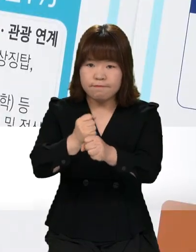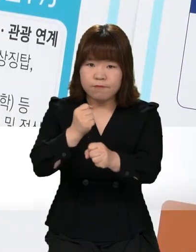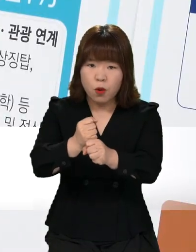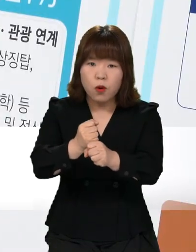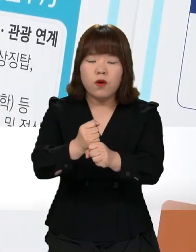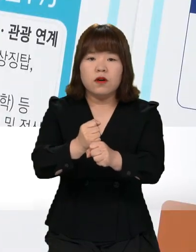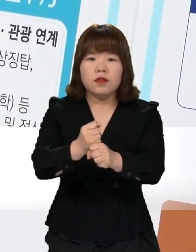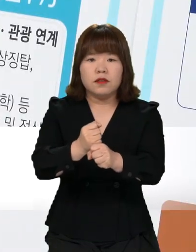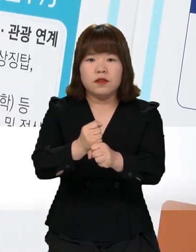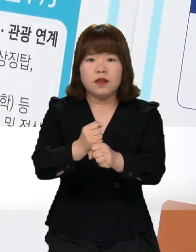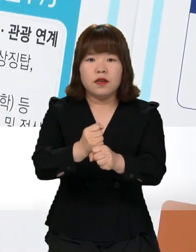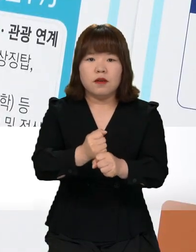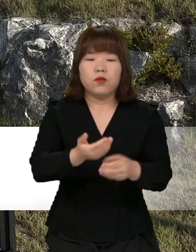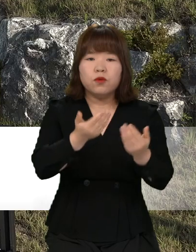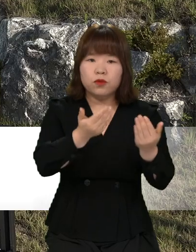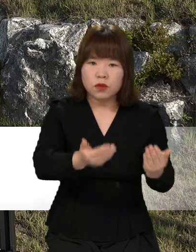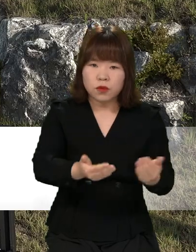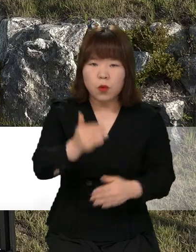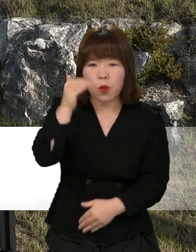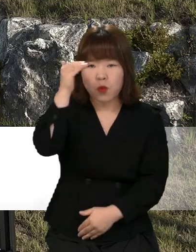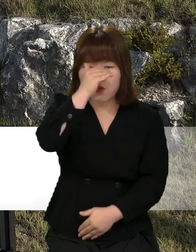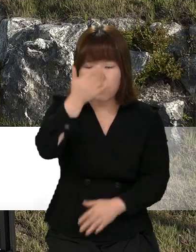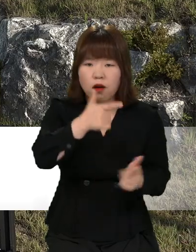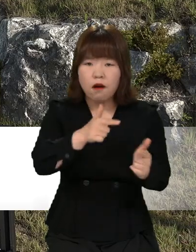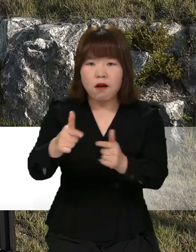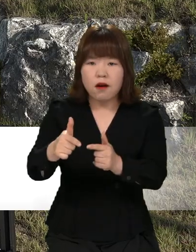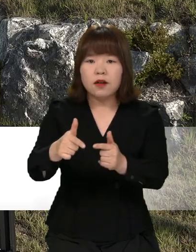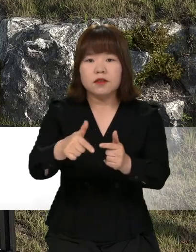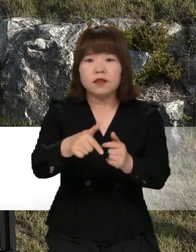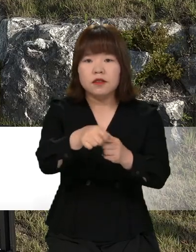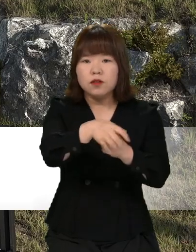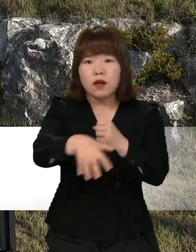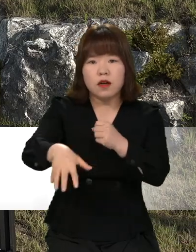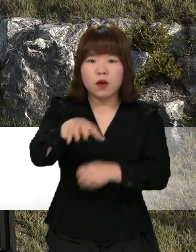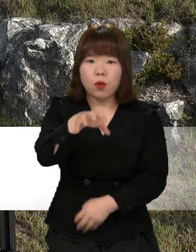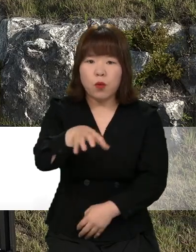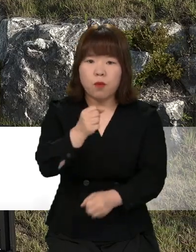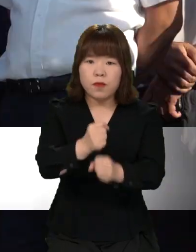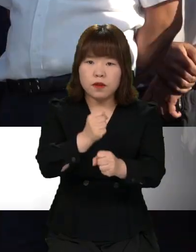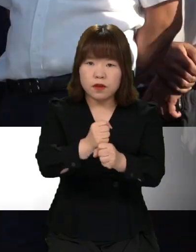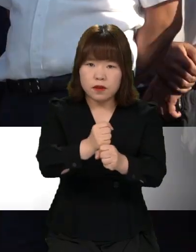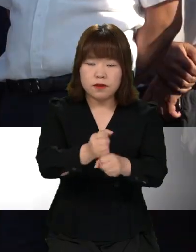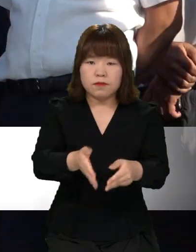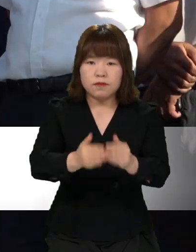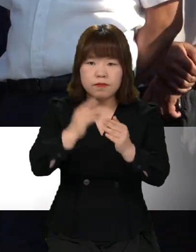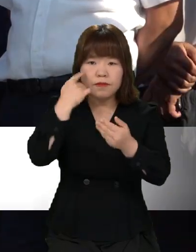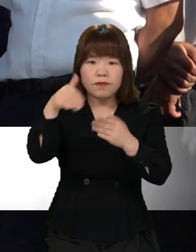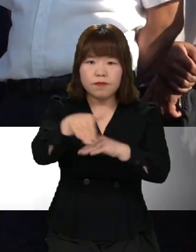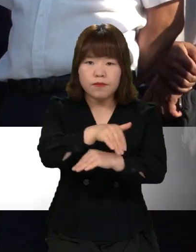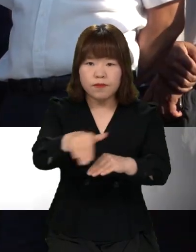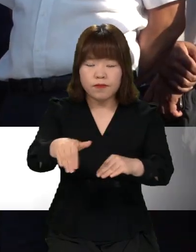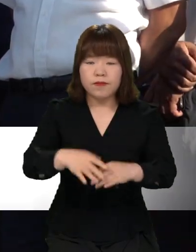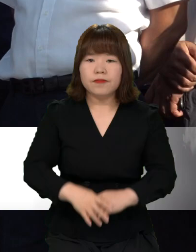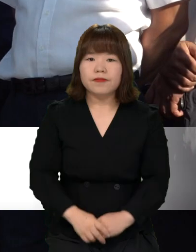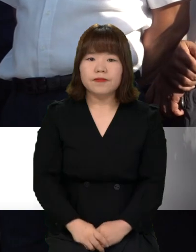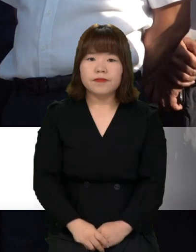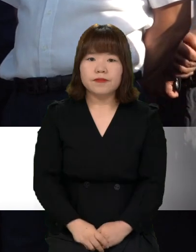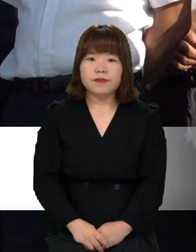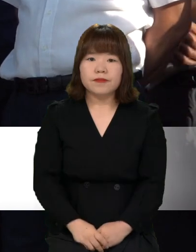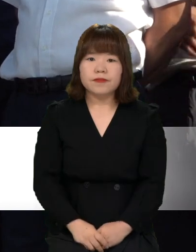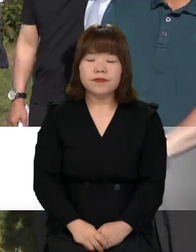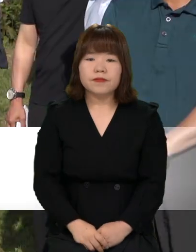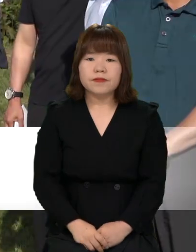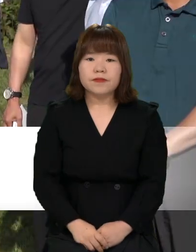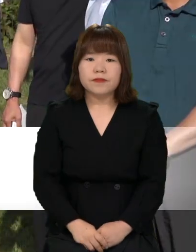조성하는 테마별 공원화 사업으로 다양한 문화 공간을 마련해 명품 장래 문화 공원을 건립한다는